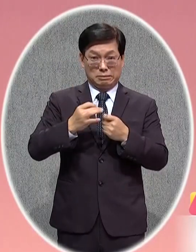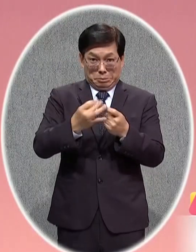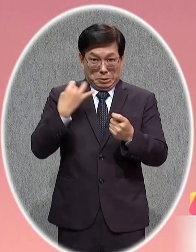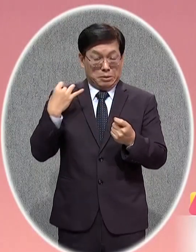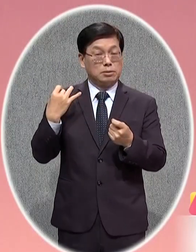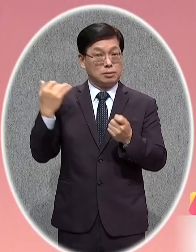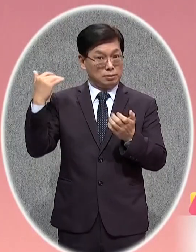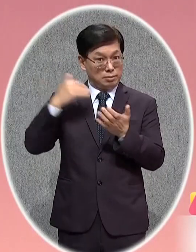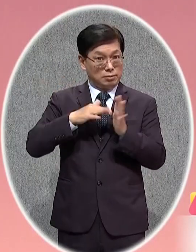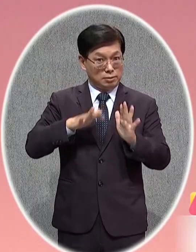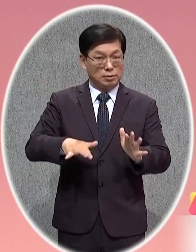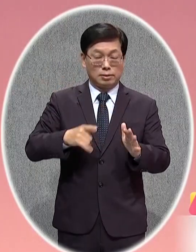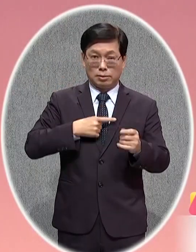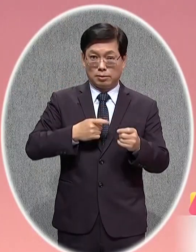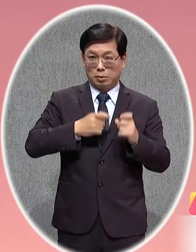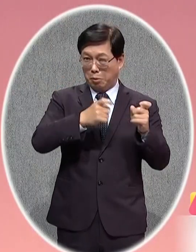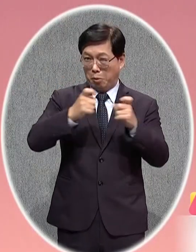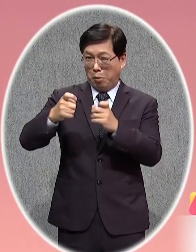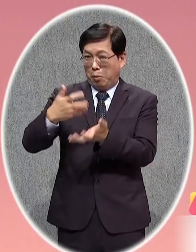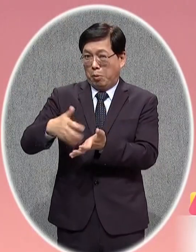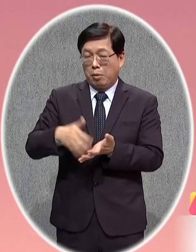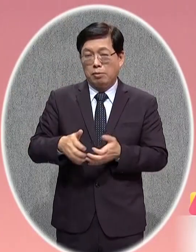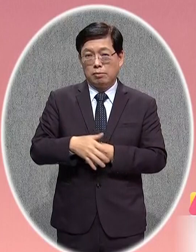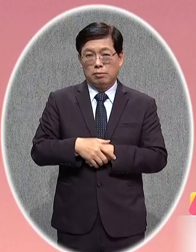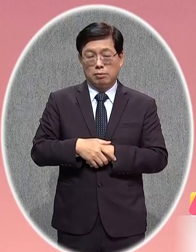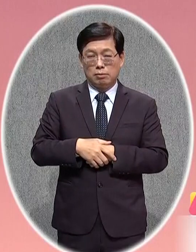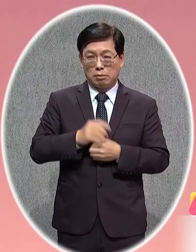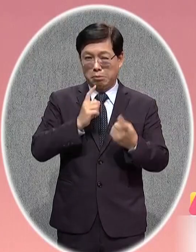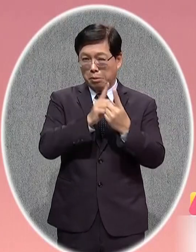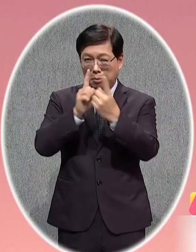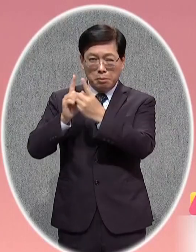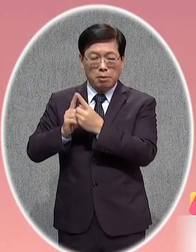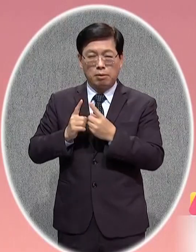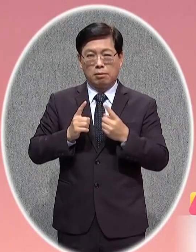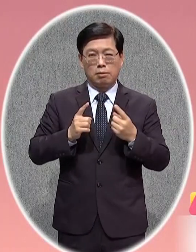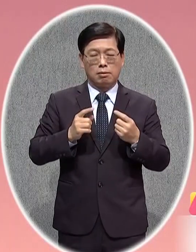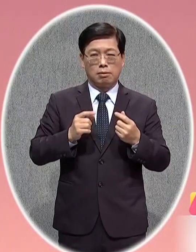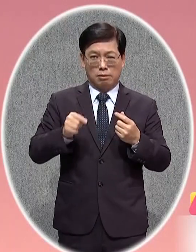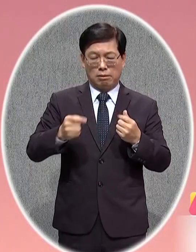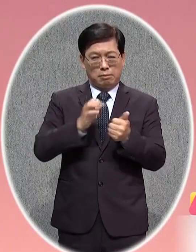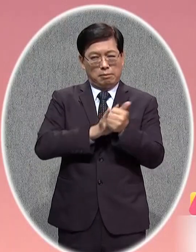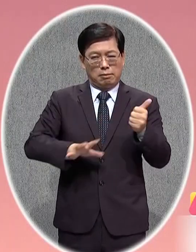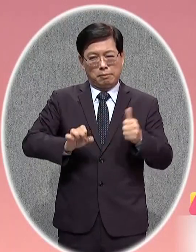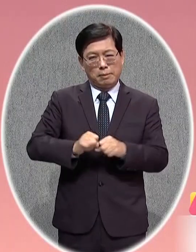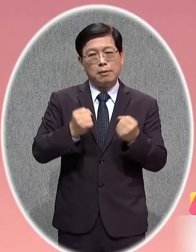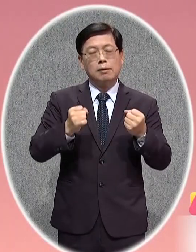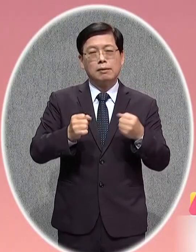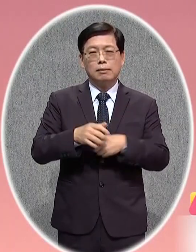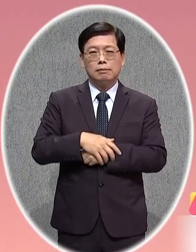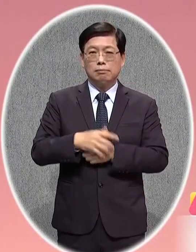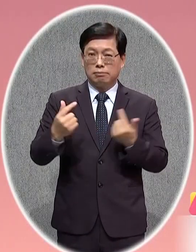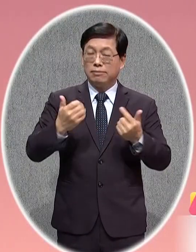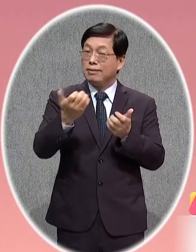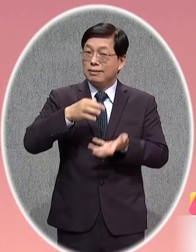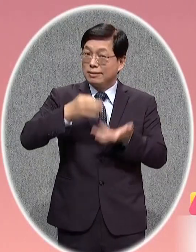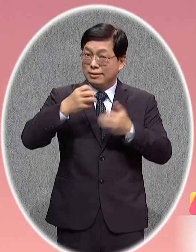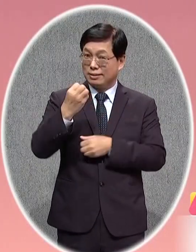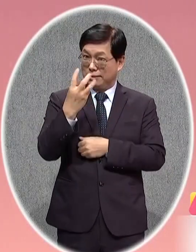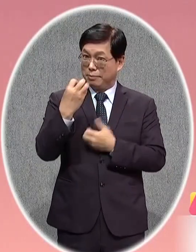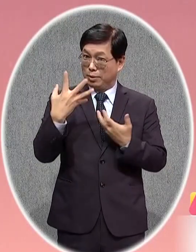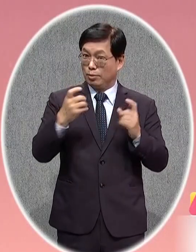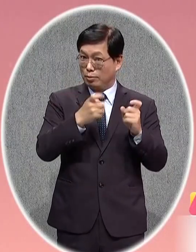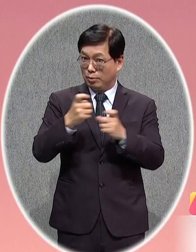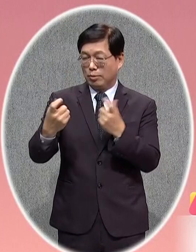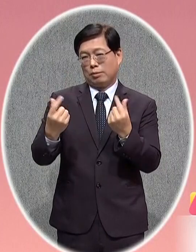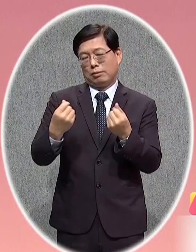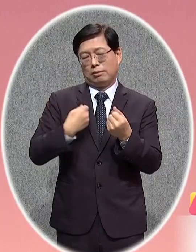看见我们做这么多的港，然后看到这么多的影响，包括这三百刚刚谈的三百个